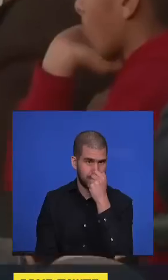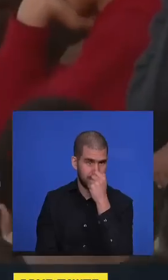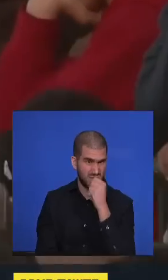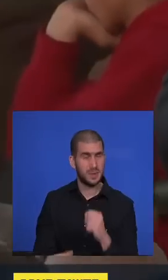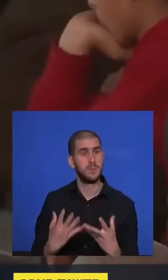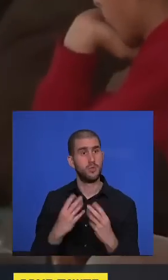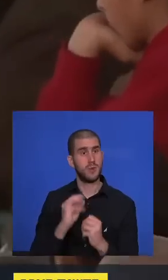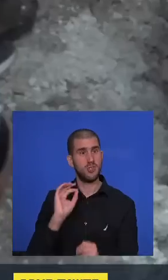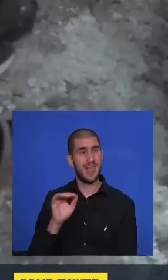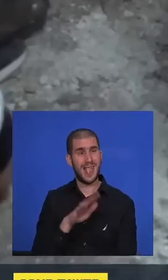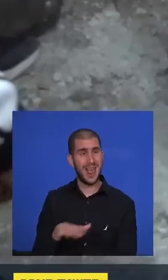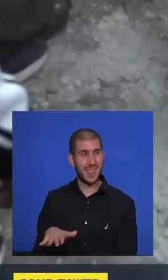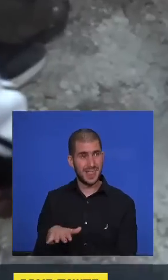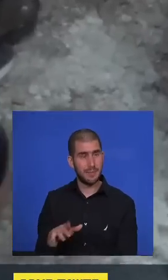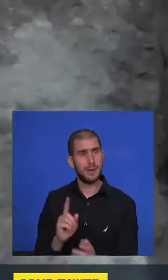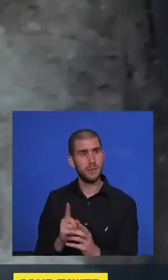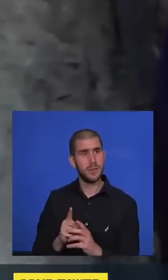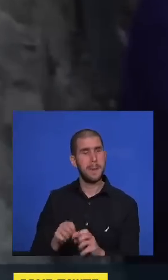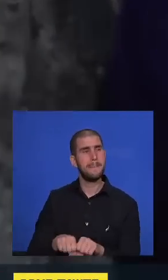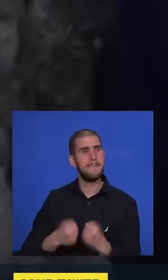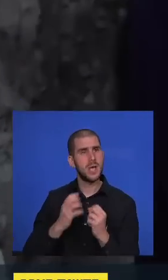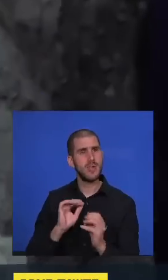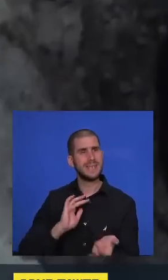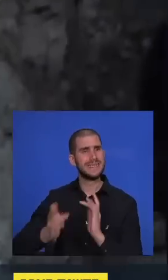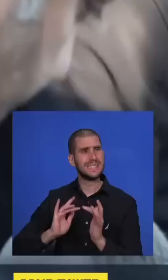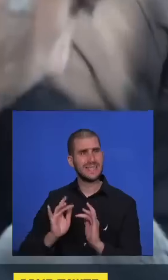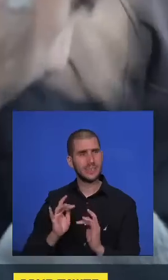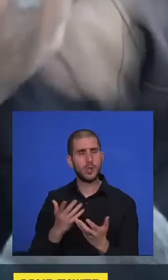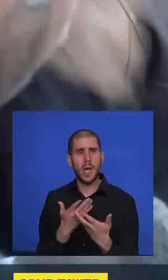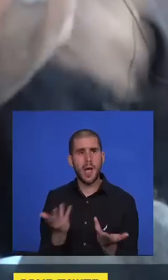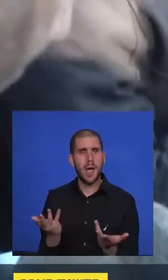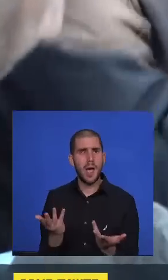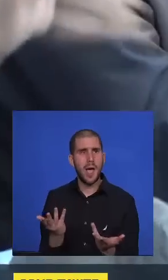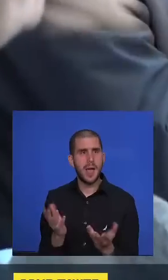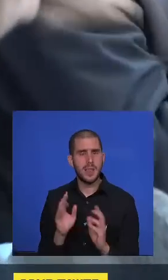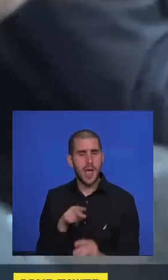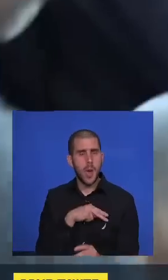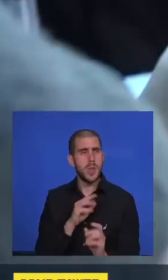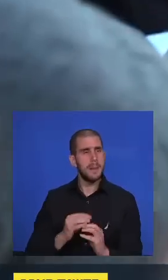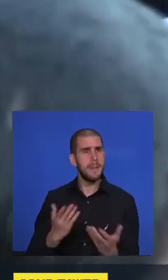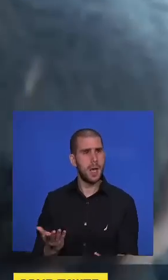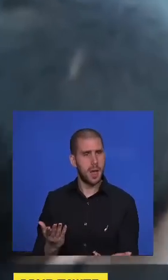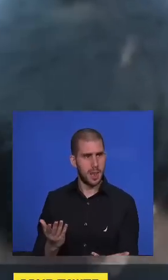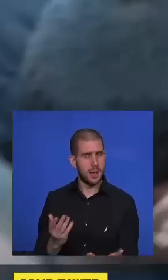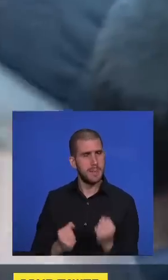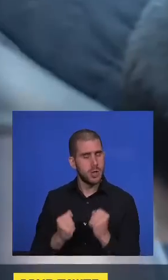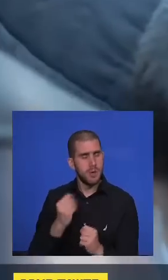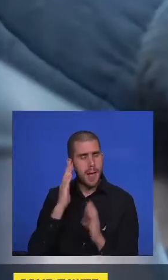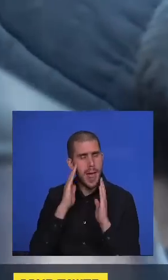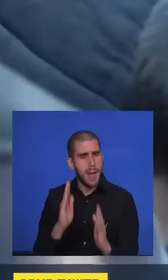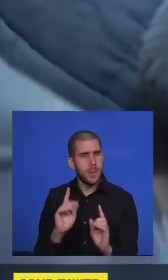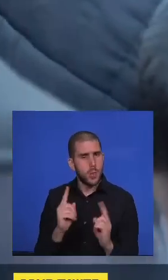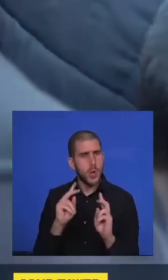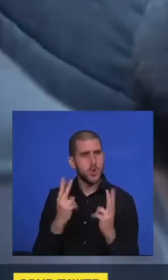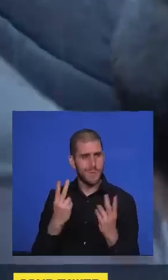בני המשפחה של הילדים ששילמו את מחיריהם של סכסוכים שאין להם יד ורגל בהם, מתקשים להאמין שזה קורה